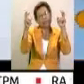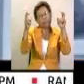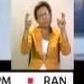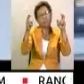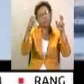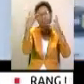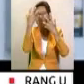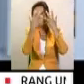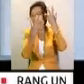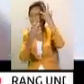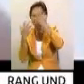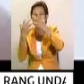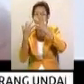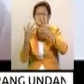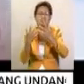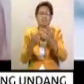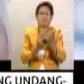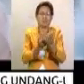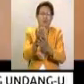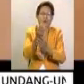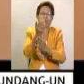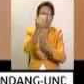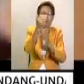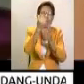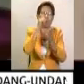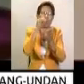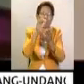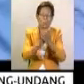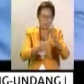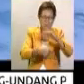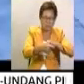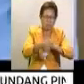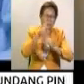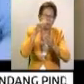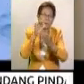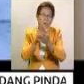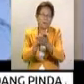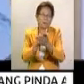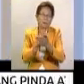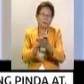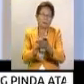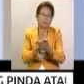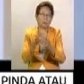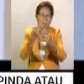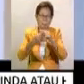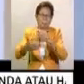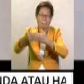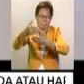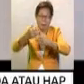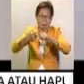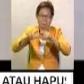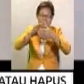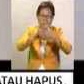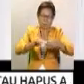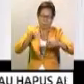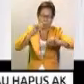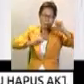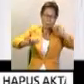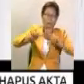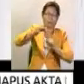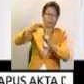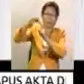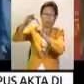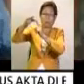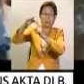mengelirukan. Jelasnya, tidak langsung babak menyewa isteri seperti yang didakwa. Sebaliknya, ia memaparkan watak utama